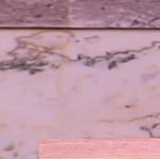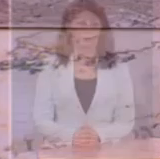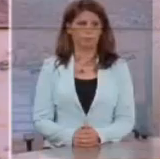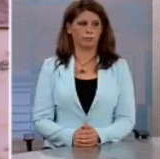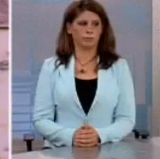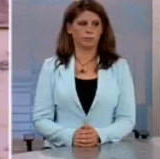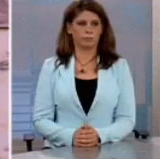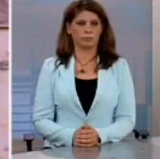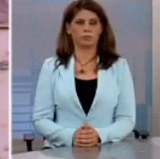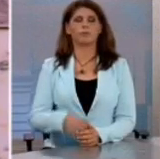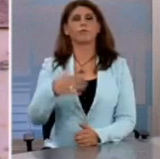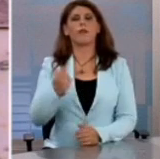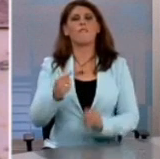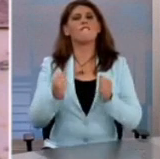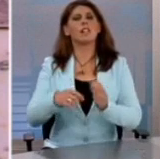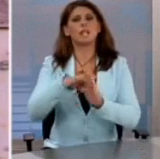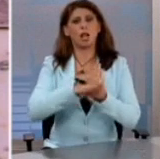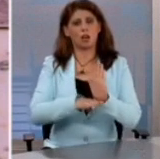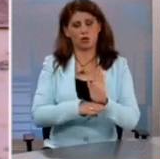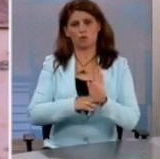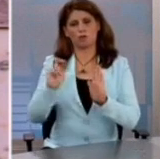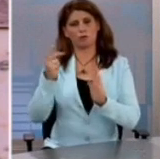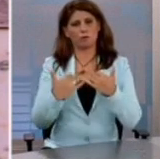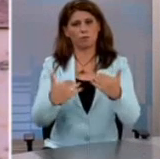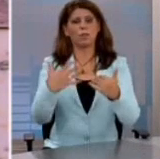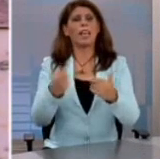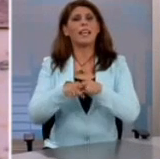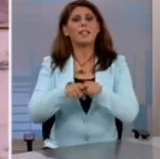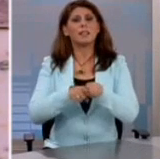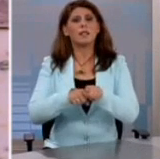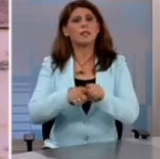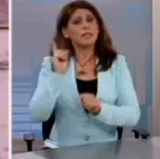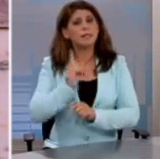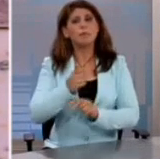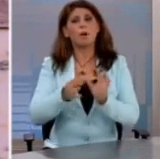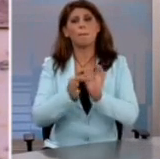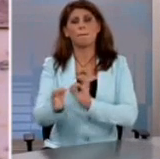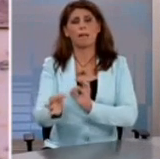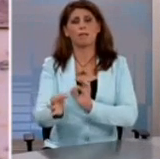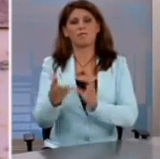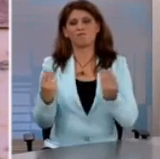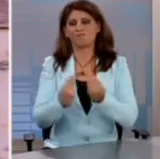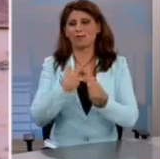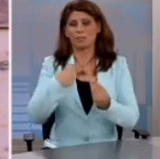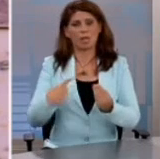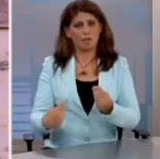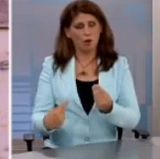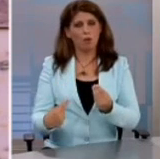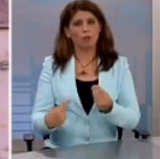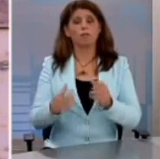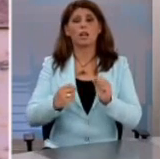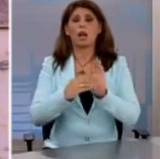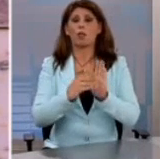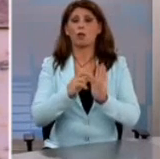που αφορά πειθαρχικά μέτρα για παράβαση του κανονισμού ή και για ή ανάρμοστη συμπεριφορά και στη βάση του